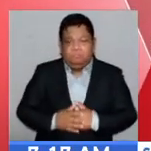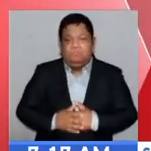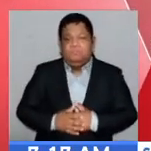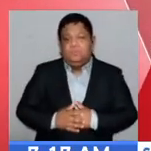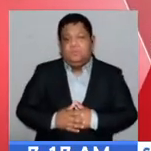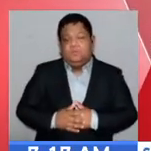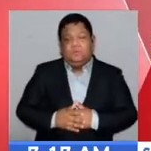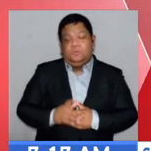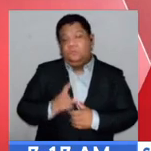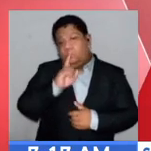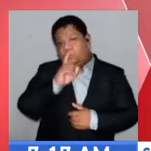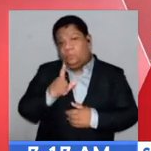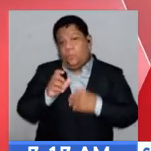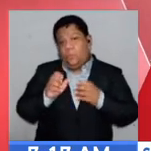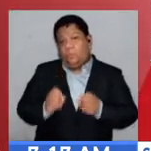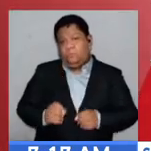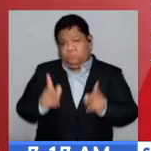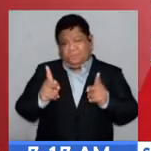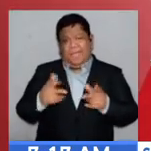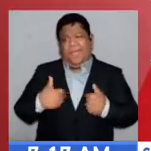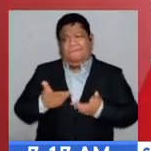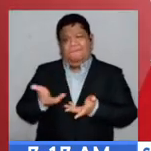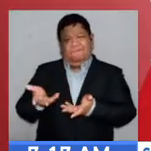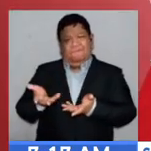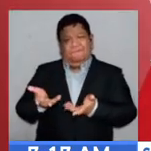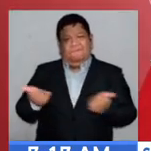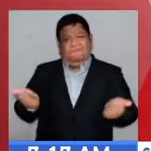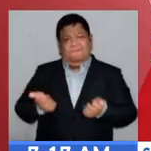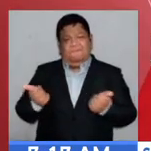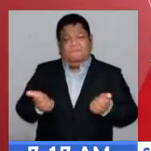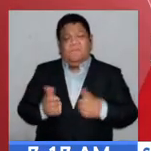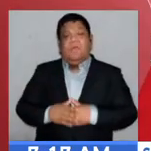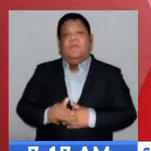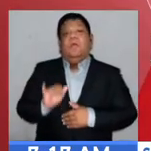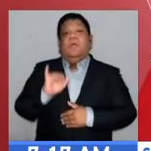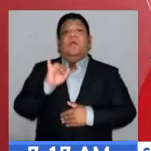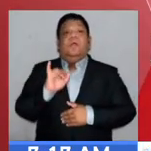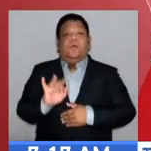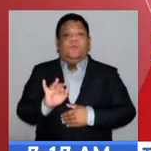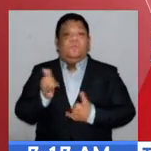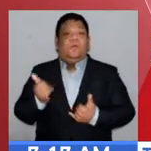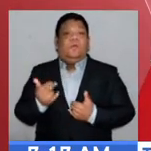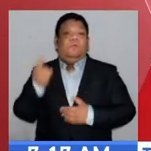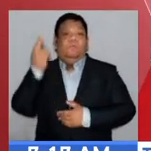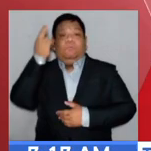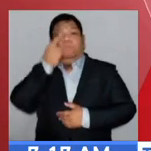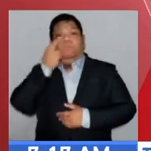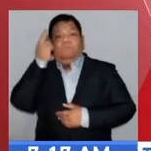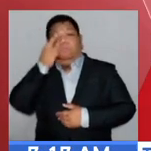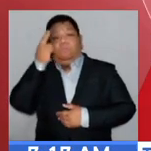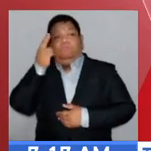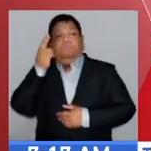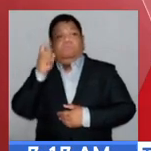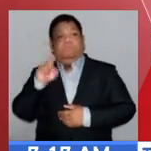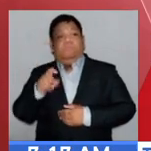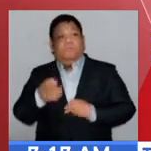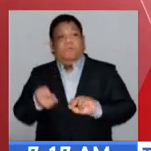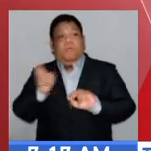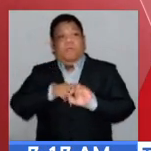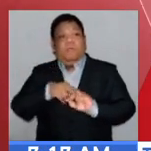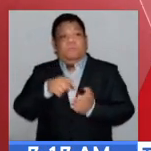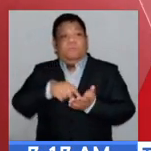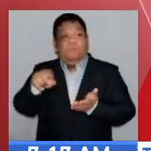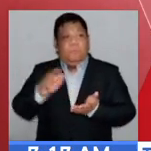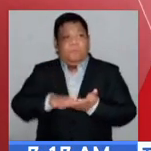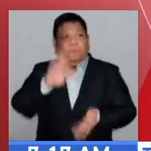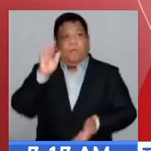been there. At kung ito na naman yung gagawin nilang palusot para magdagdag ng singil sa